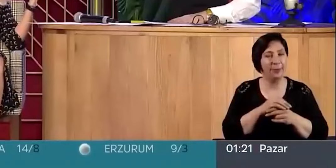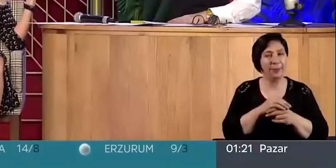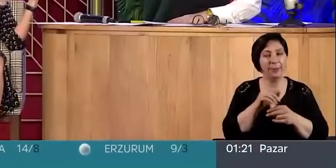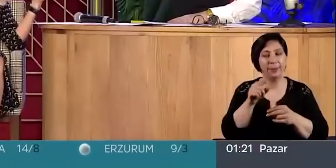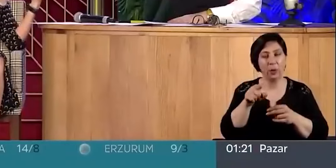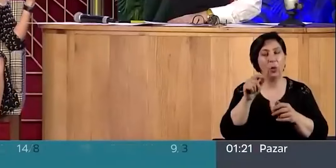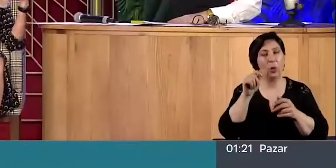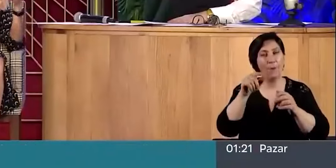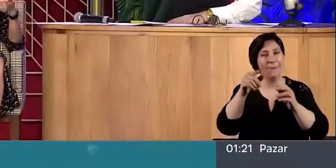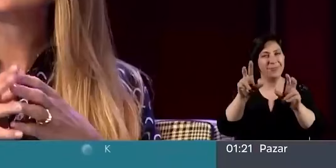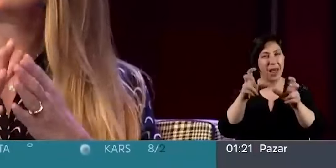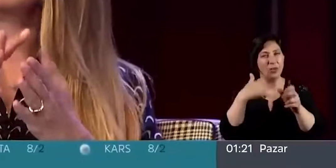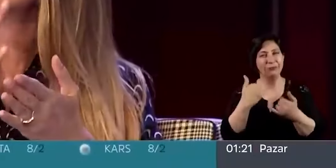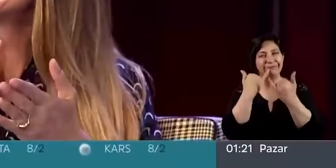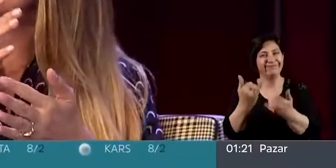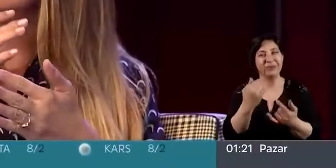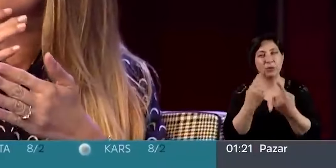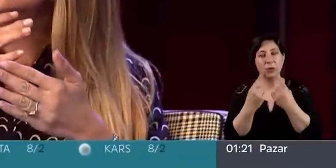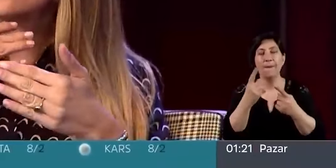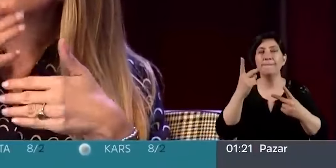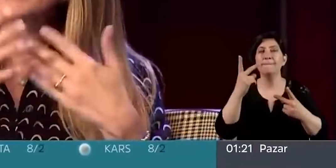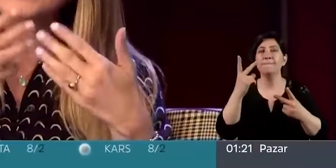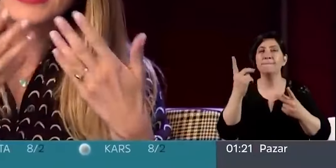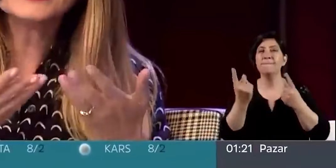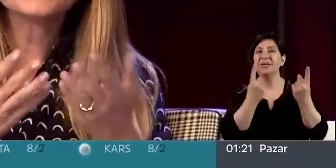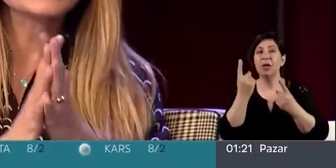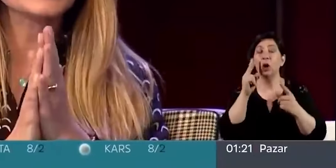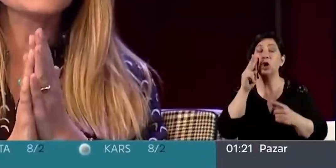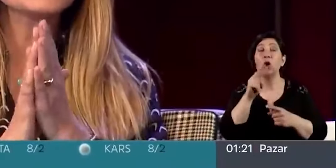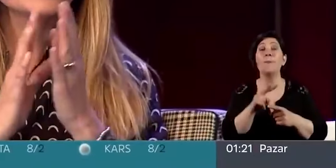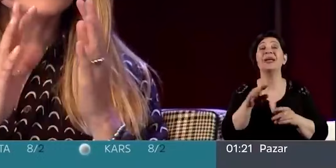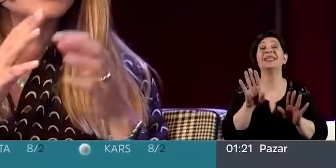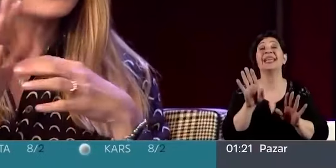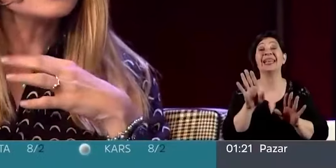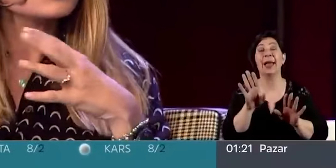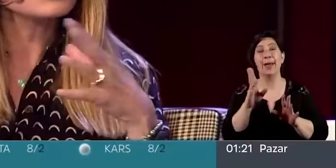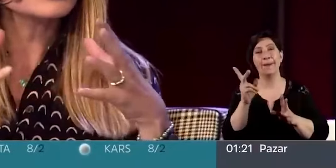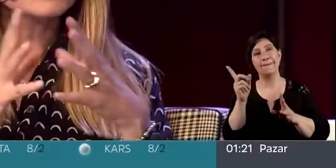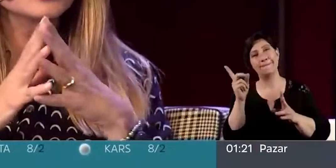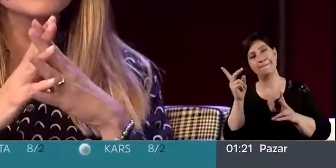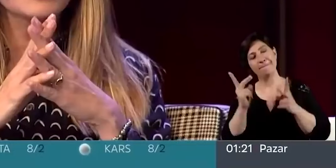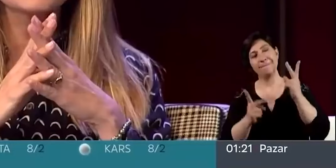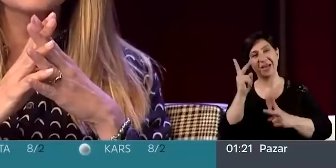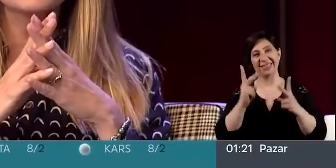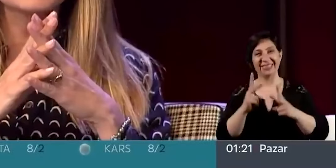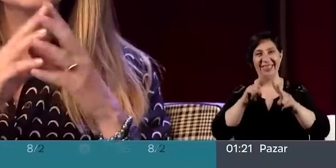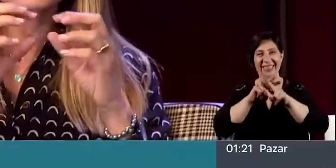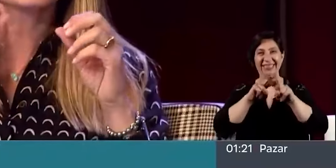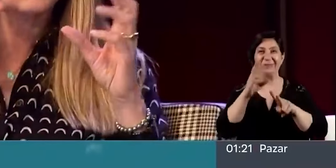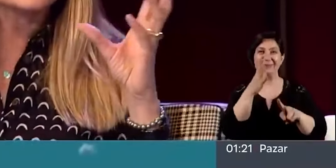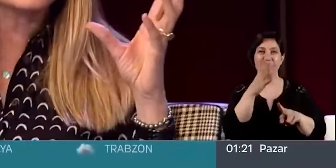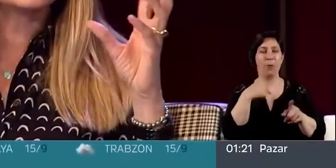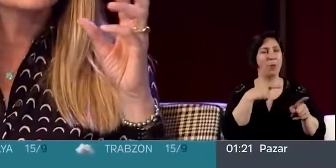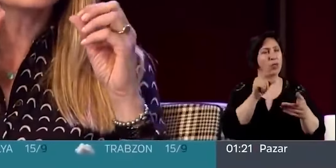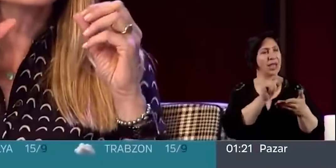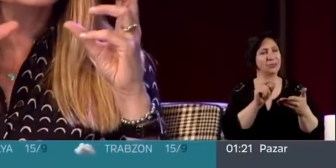de konuşmuştuk radyo programında. Bazı şeyleri görmek değildir mesele. Mesela bazı astrolog arkadaşlarımı ben görüyorum. Ben işte